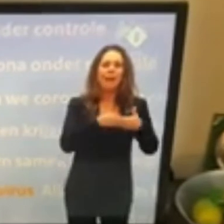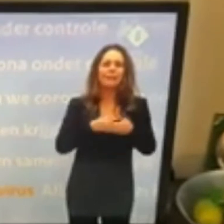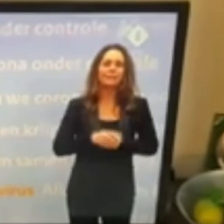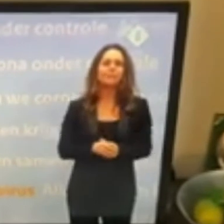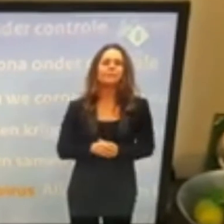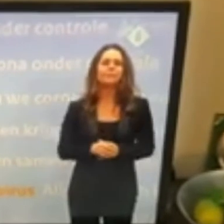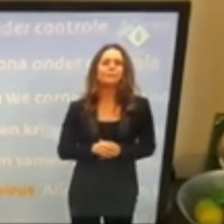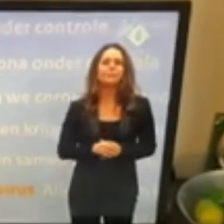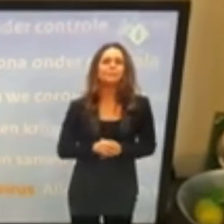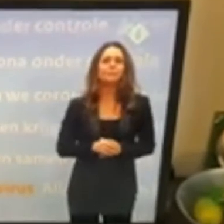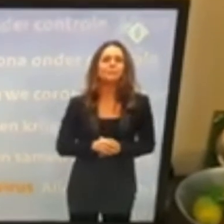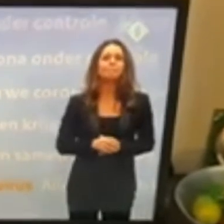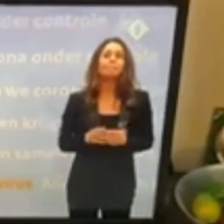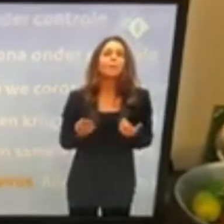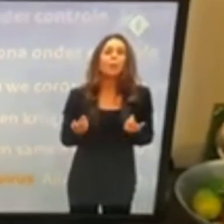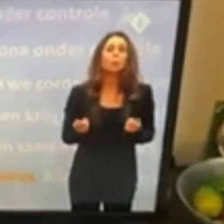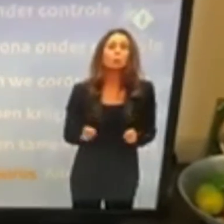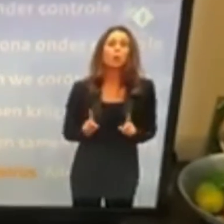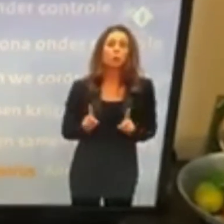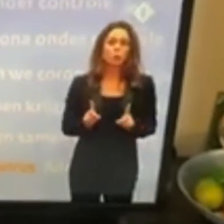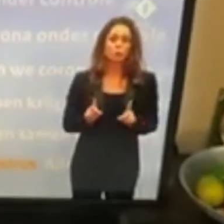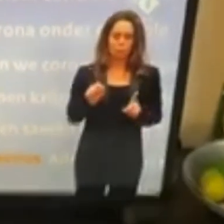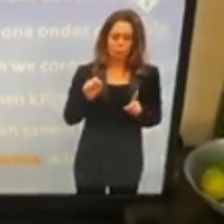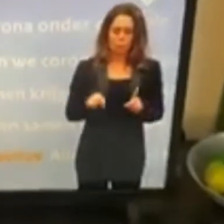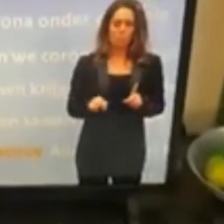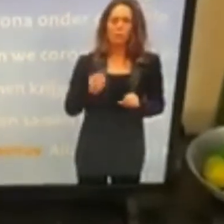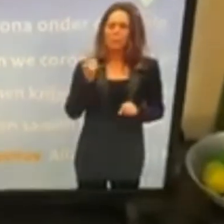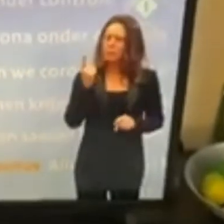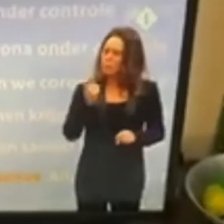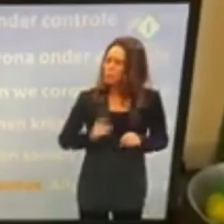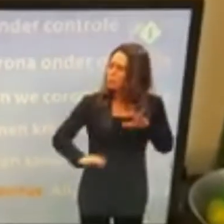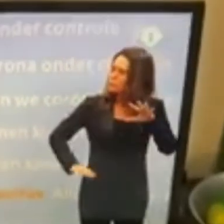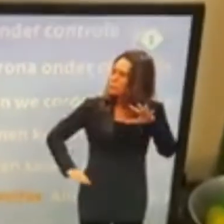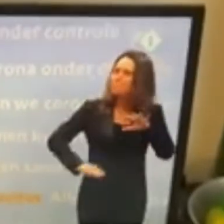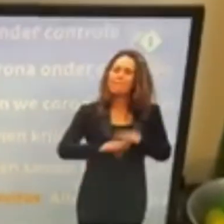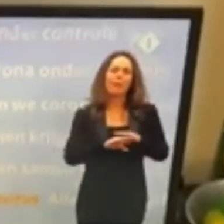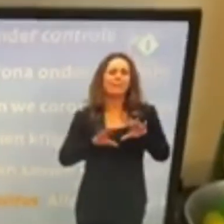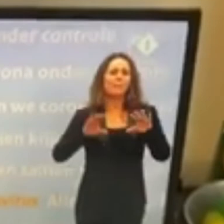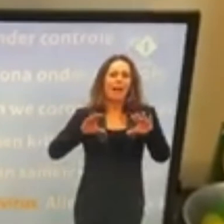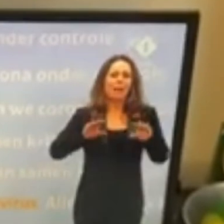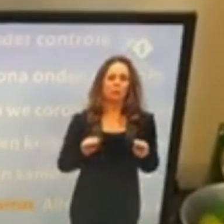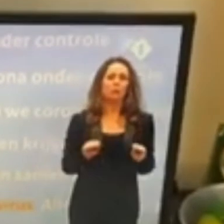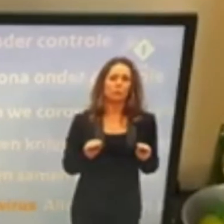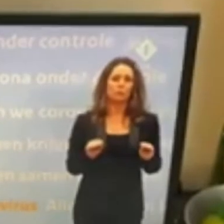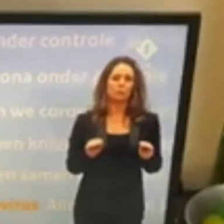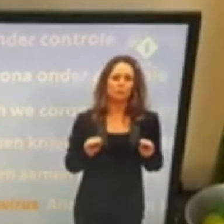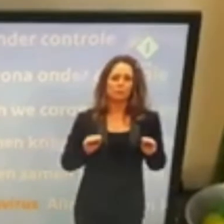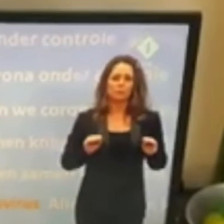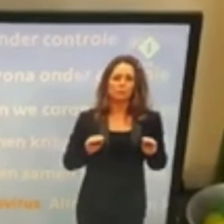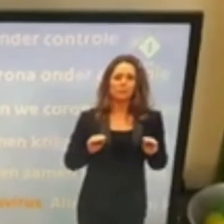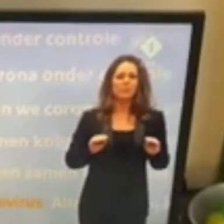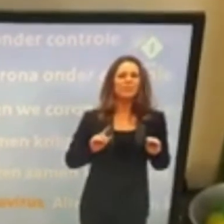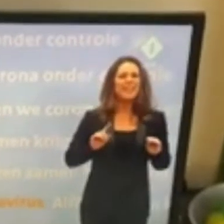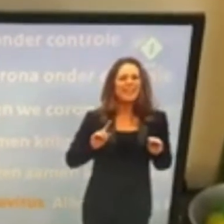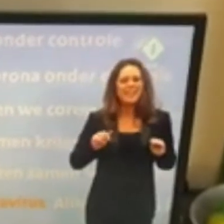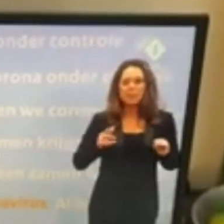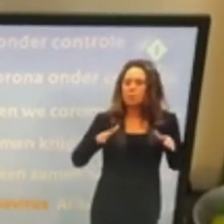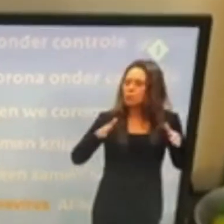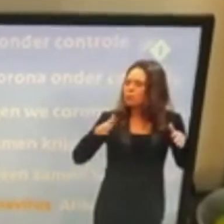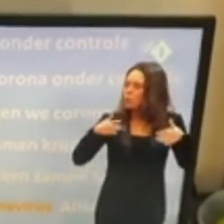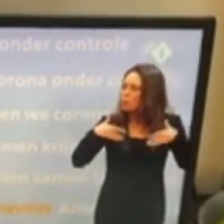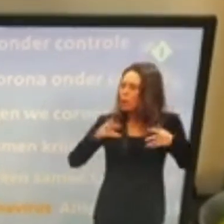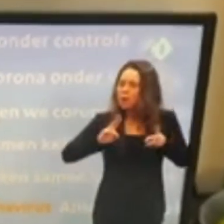Tot slot moeten we in dit stadium ook het maximale doen om te voorkomen dat we nieuwe coronagevallen en